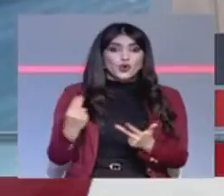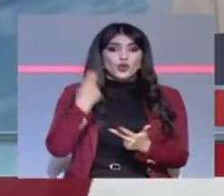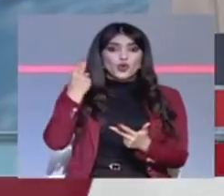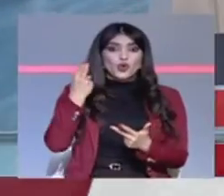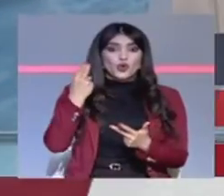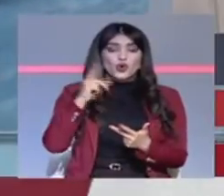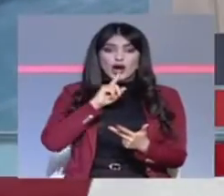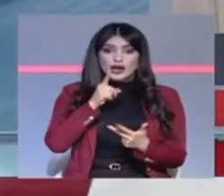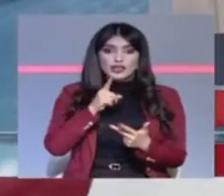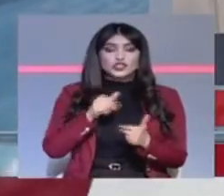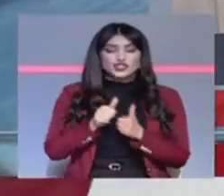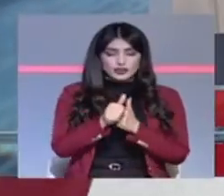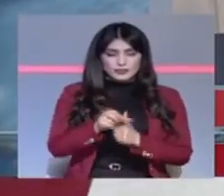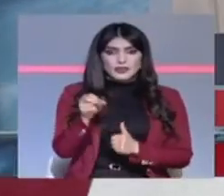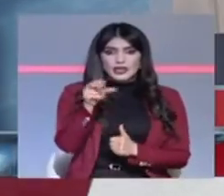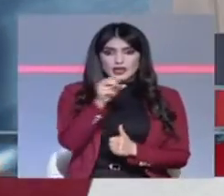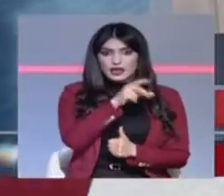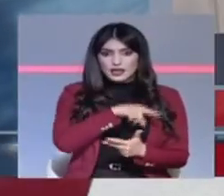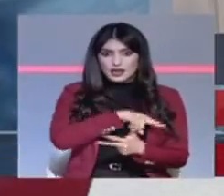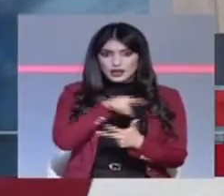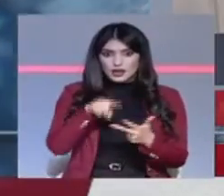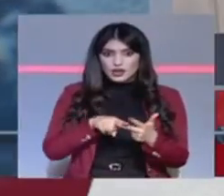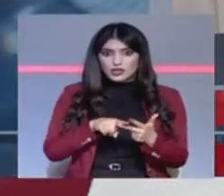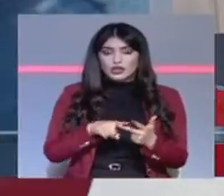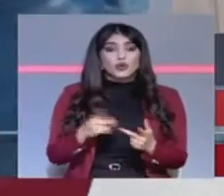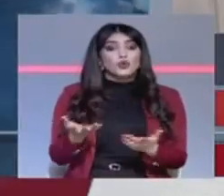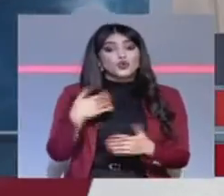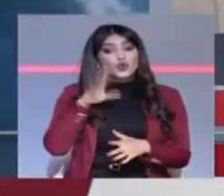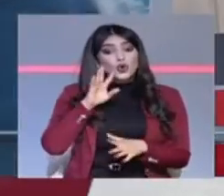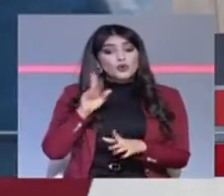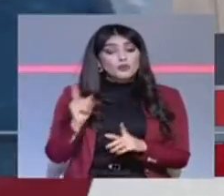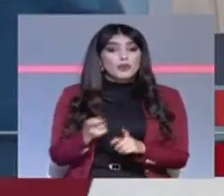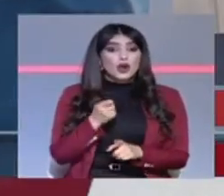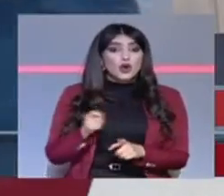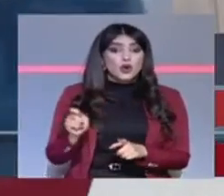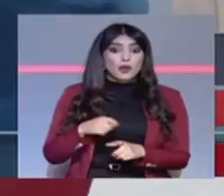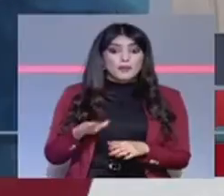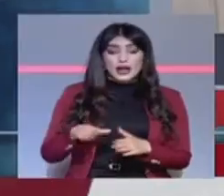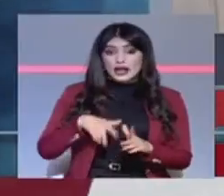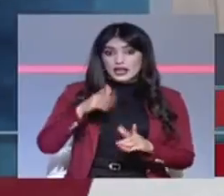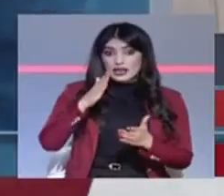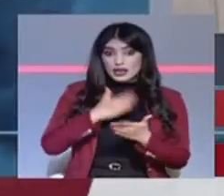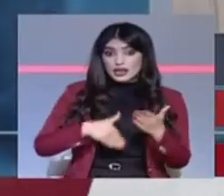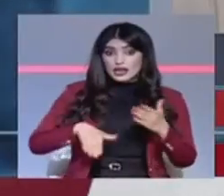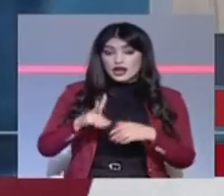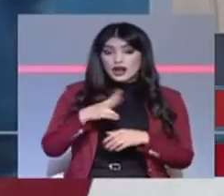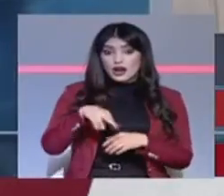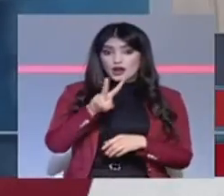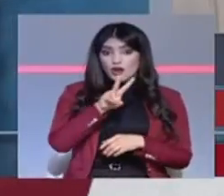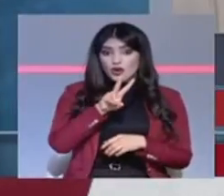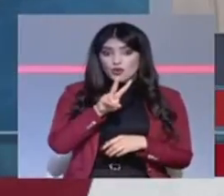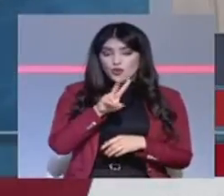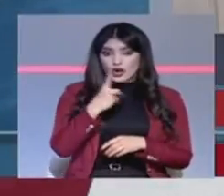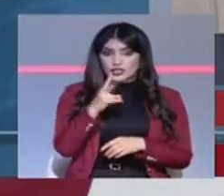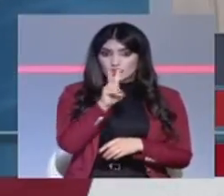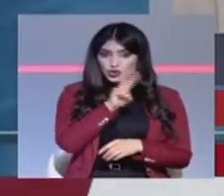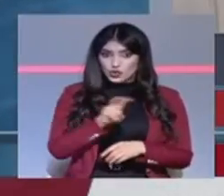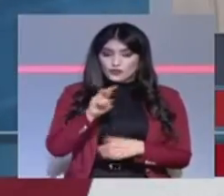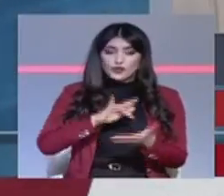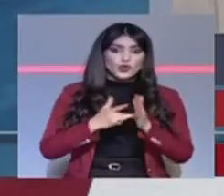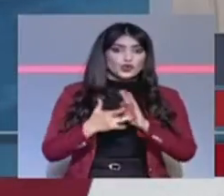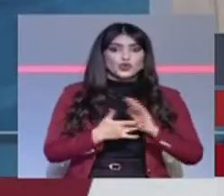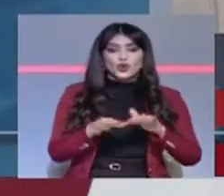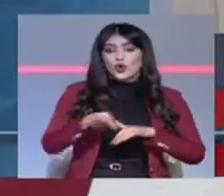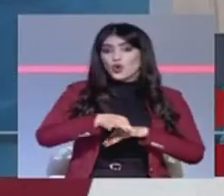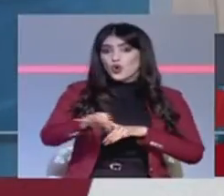السياحيين والمرجع من عمليه تكوين المتوقع تنفيذها خلال النصف الاول من عشرين واحد وعشرين بمختلف